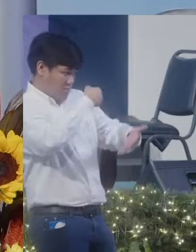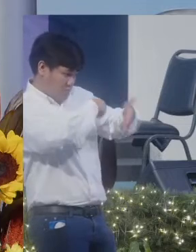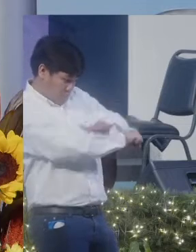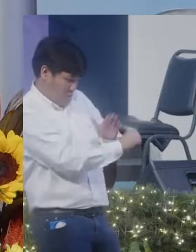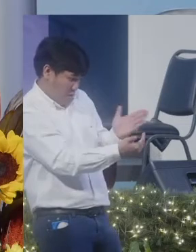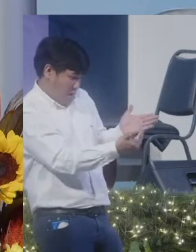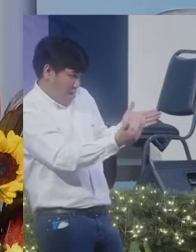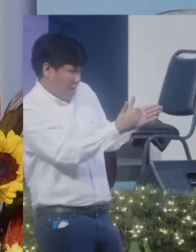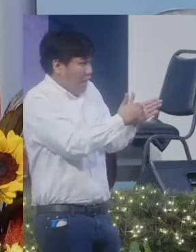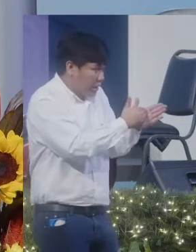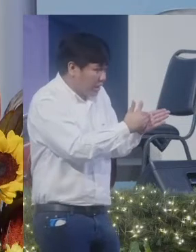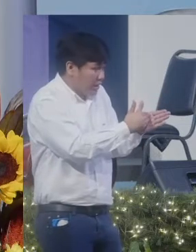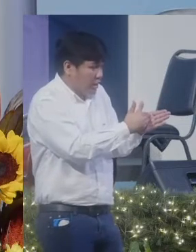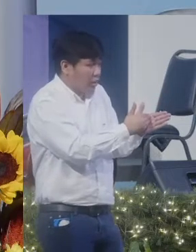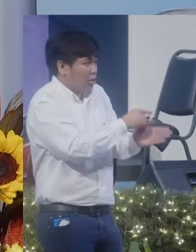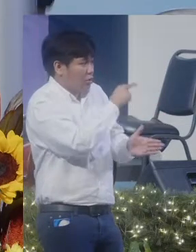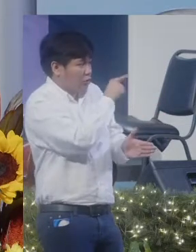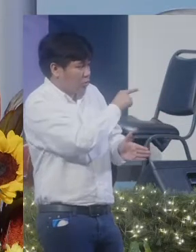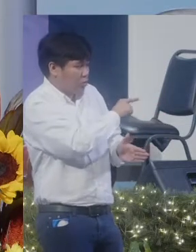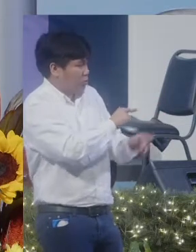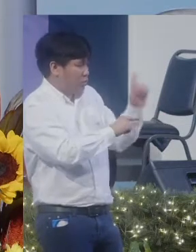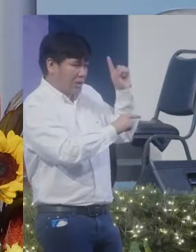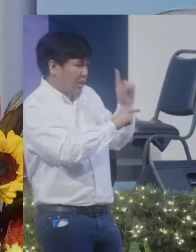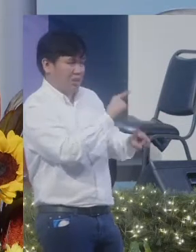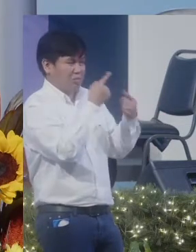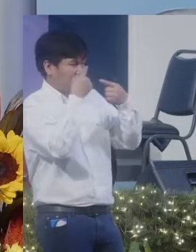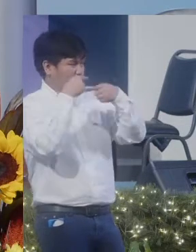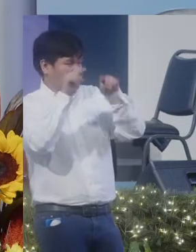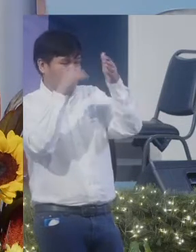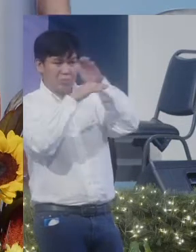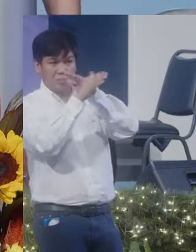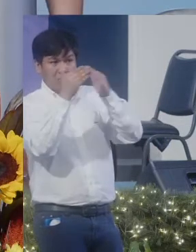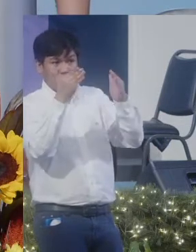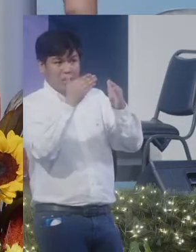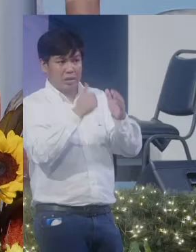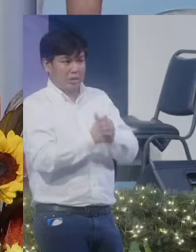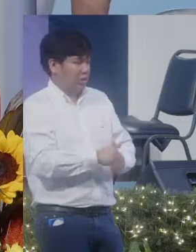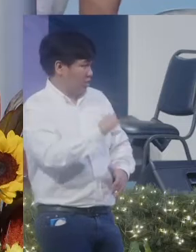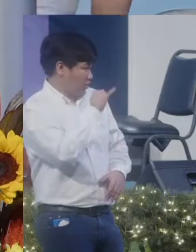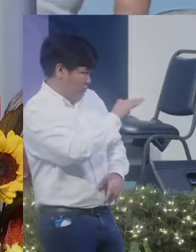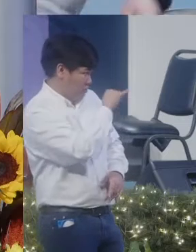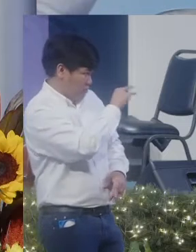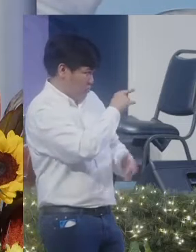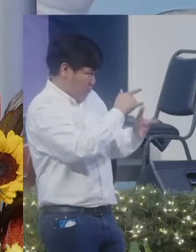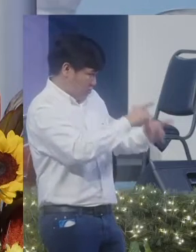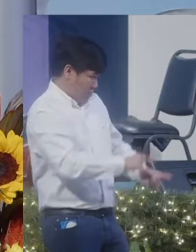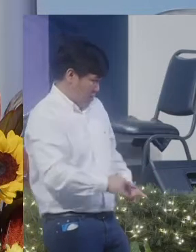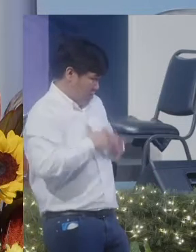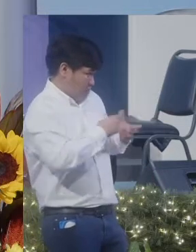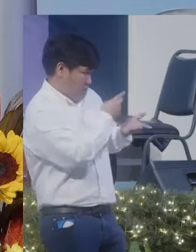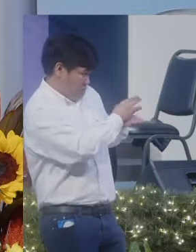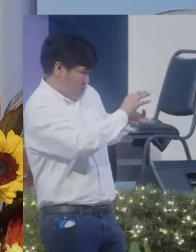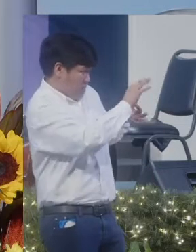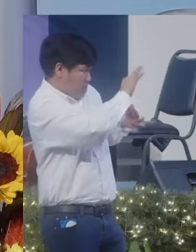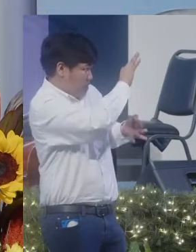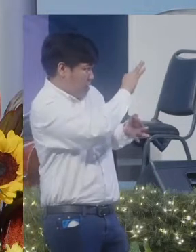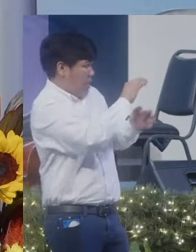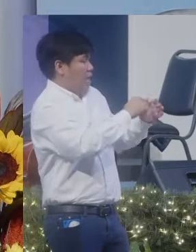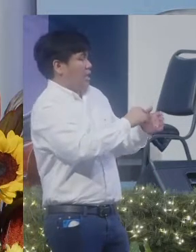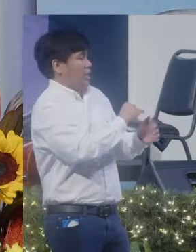unless merong gumawa sa iyo noon, unless na mabuhay ka na sa iyong espiritu, unless na buhayin ka ng